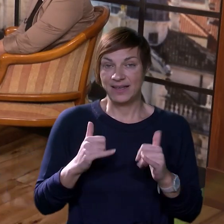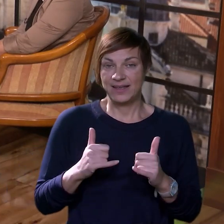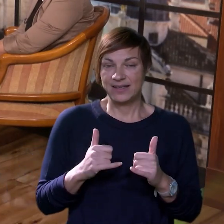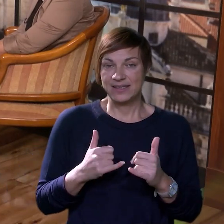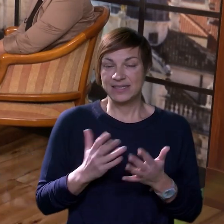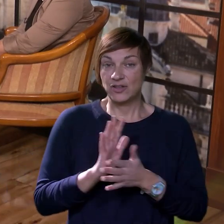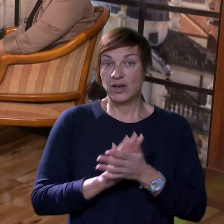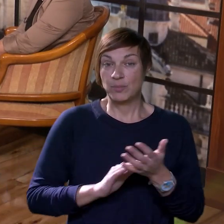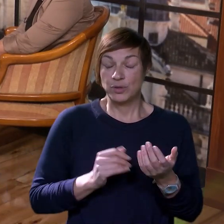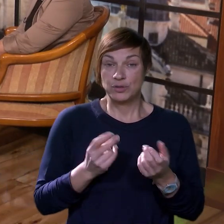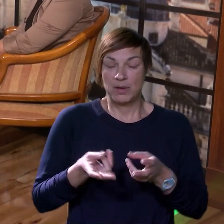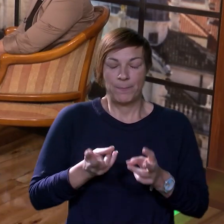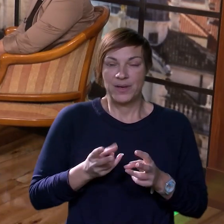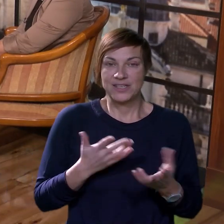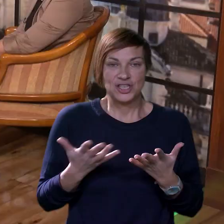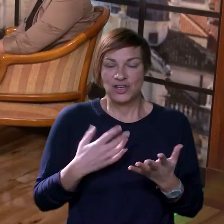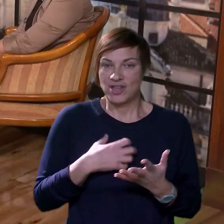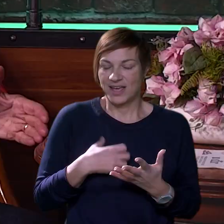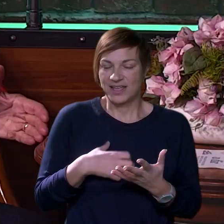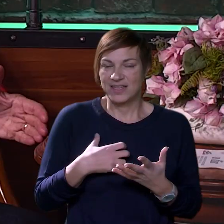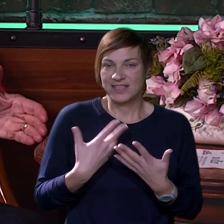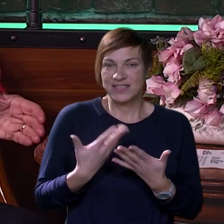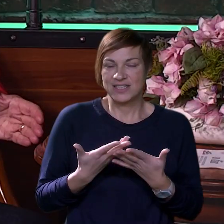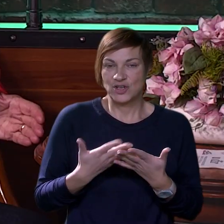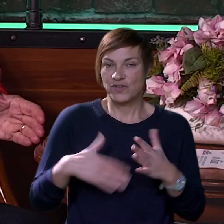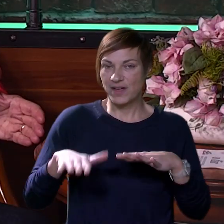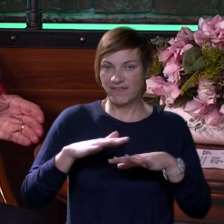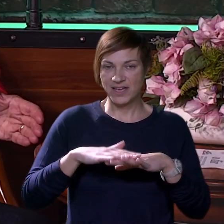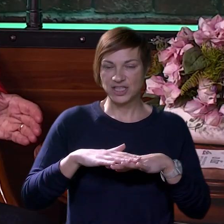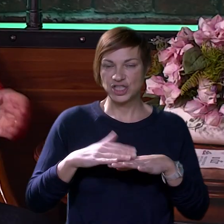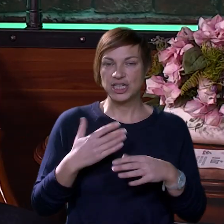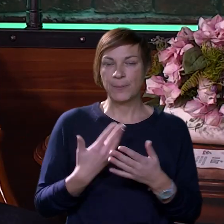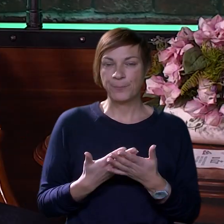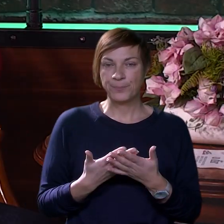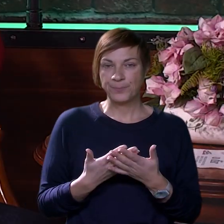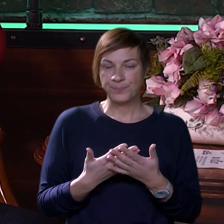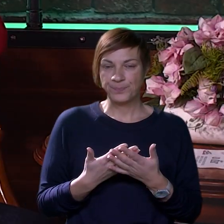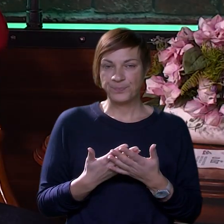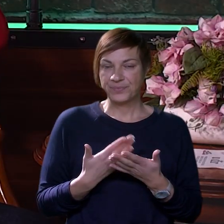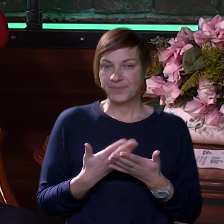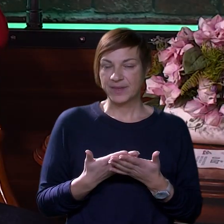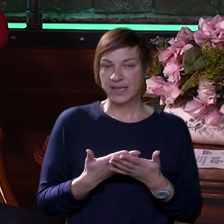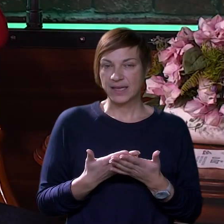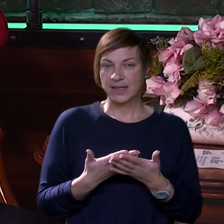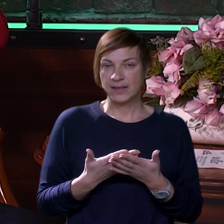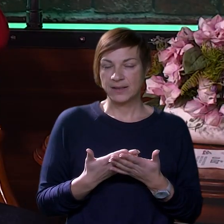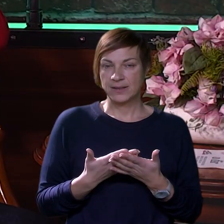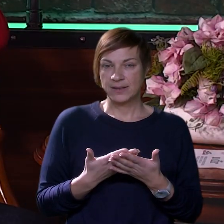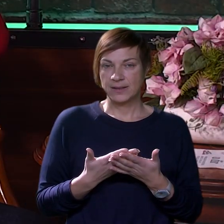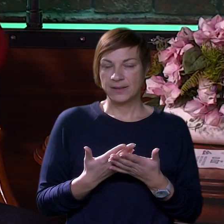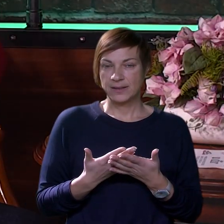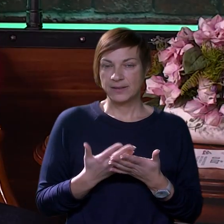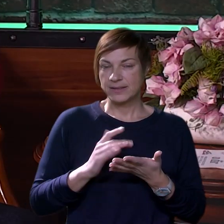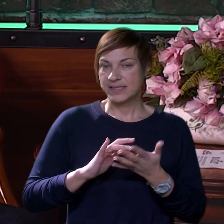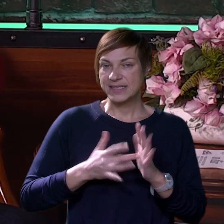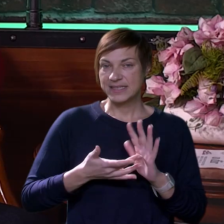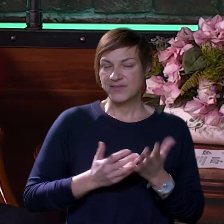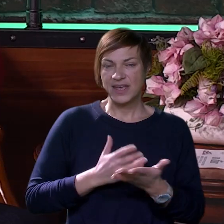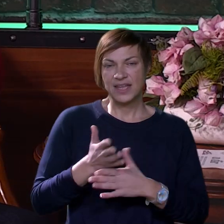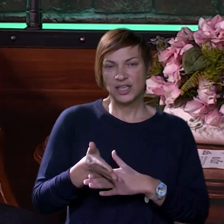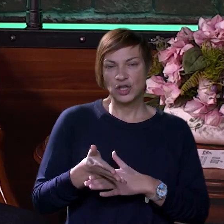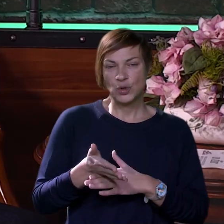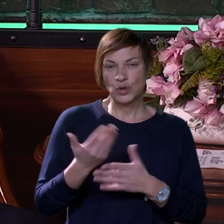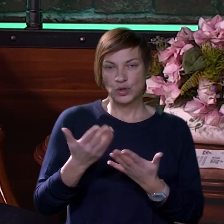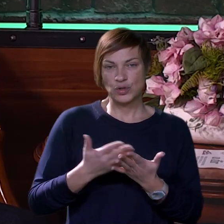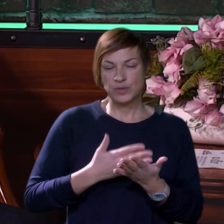i sad ona počne paničariti, a onda je katastrofa, će biti veća. Tako da su te izuzetno, to je sve